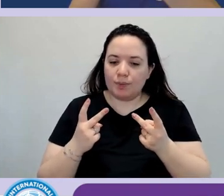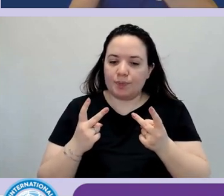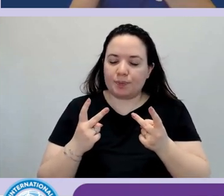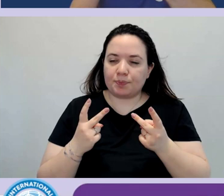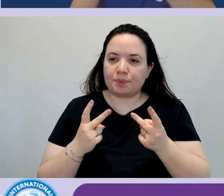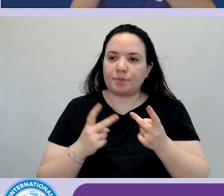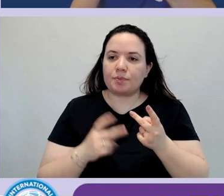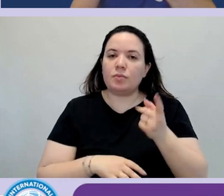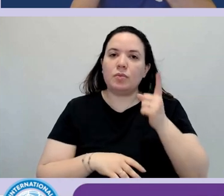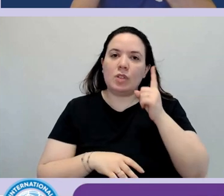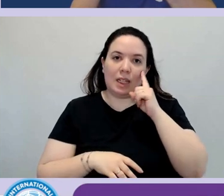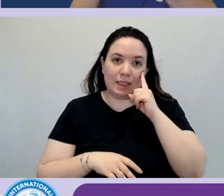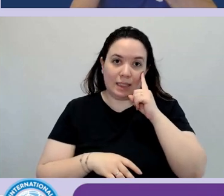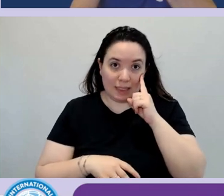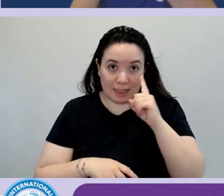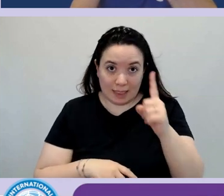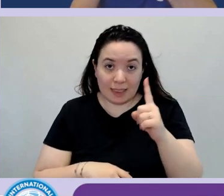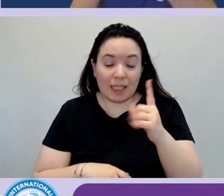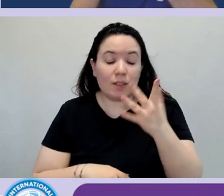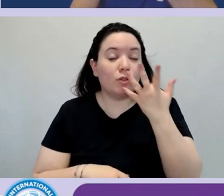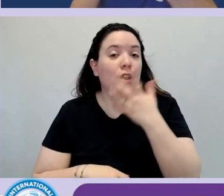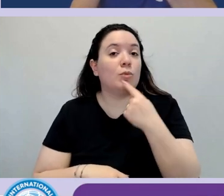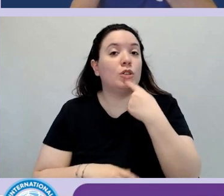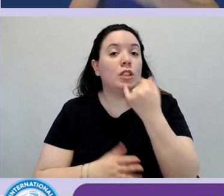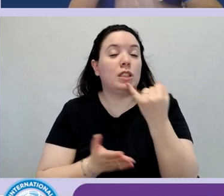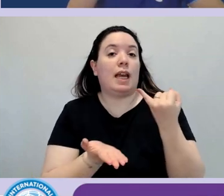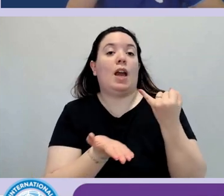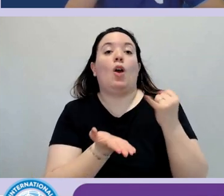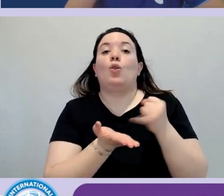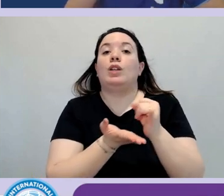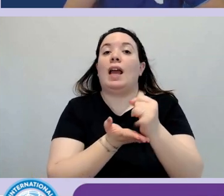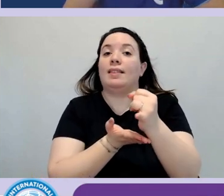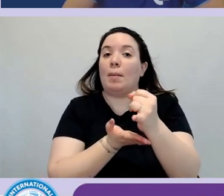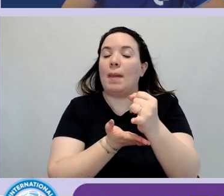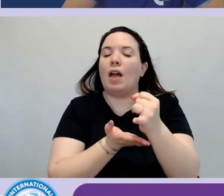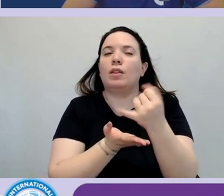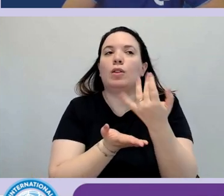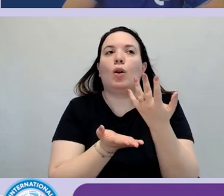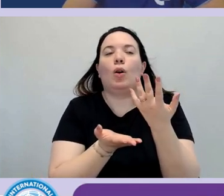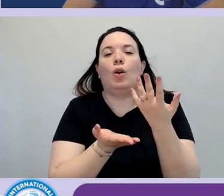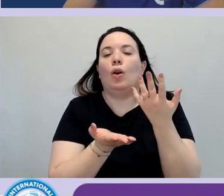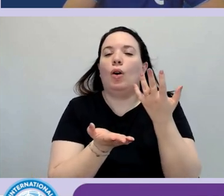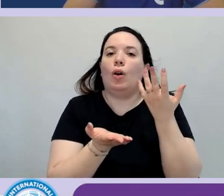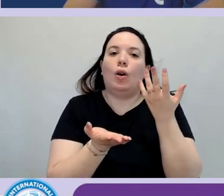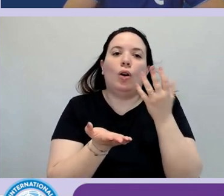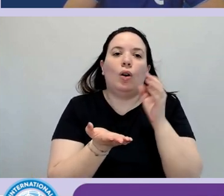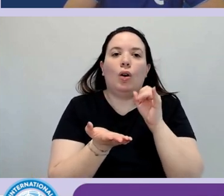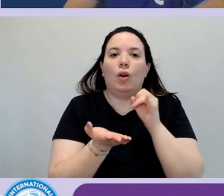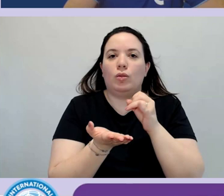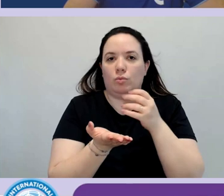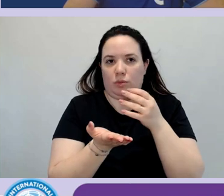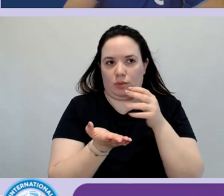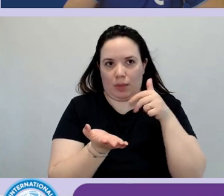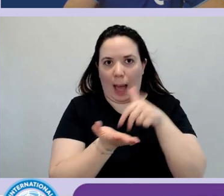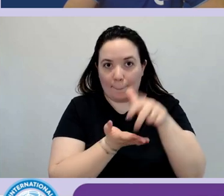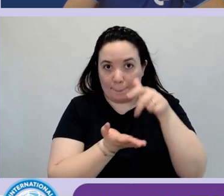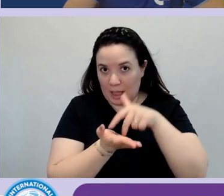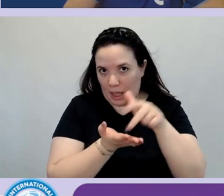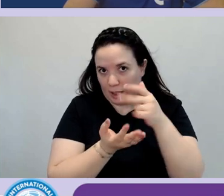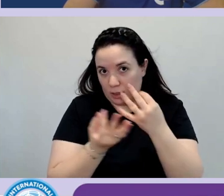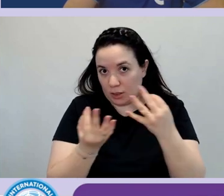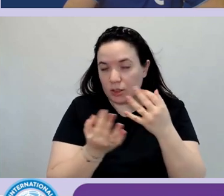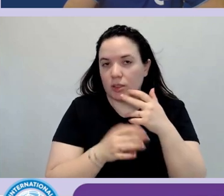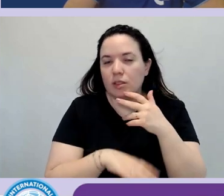che se parliamo di un orientamento Ovviamente parliamo di un orientamento prevalentemente a piedi no